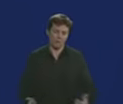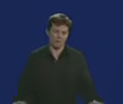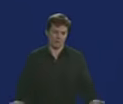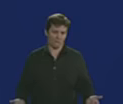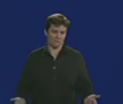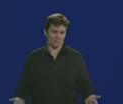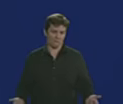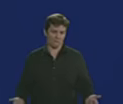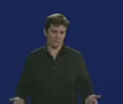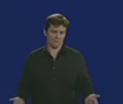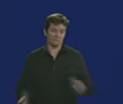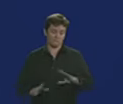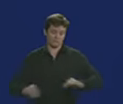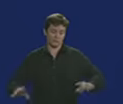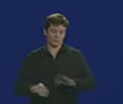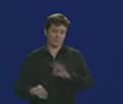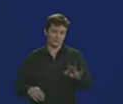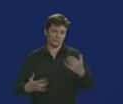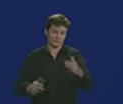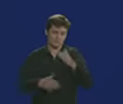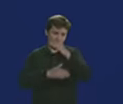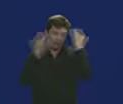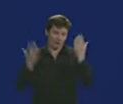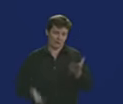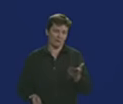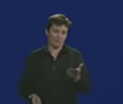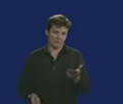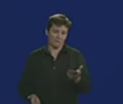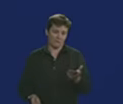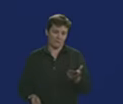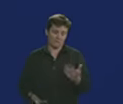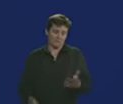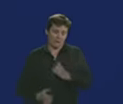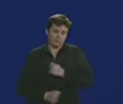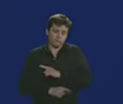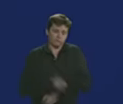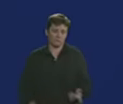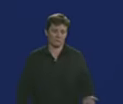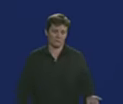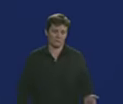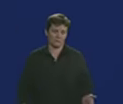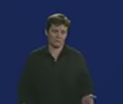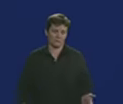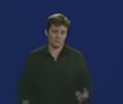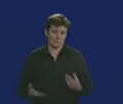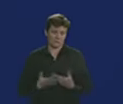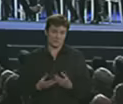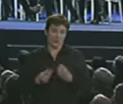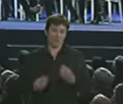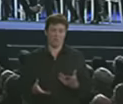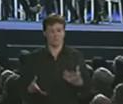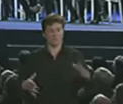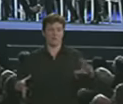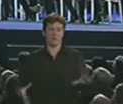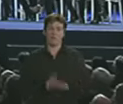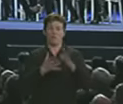ça, le peuple français en a entendu tellement qu'il ne le supporte plus et que cela conduit à la